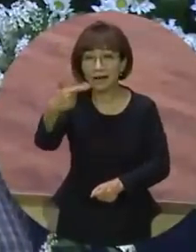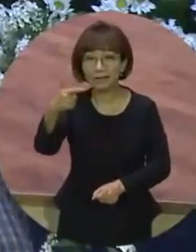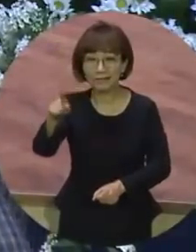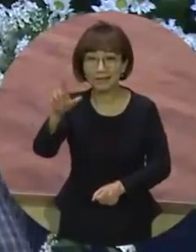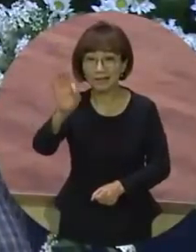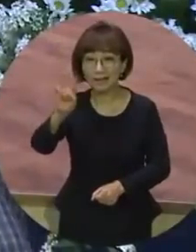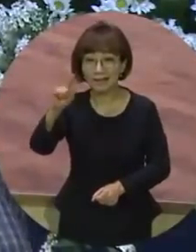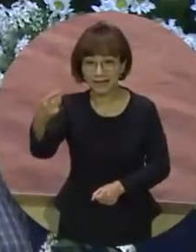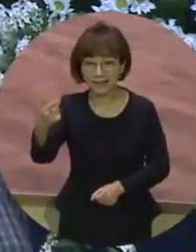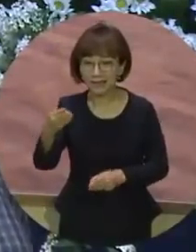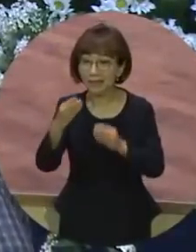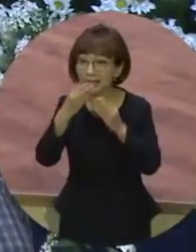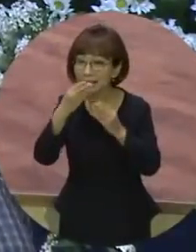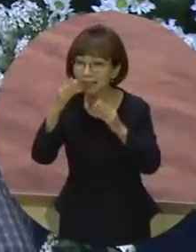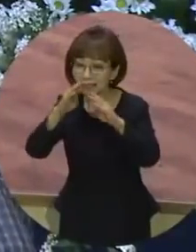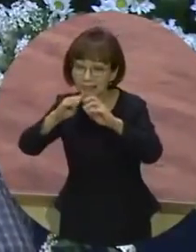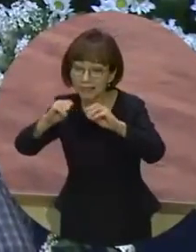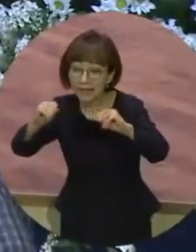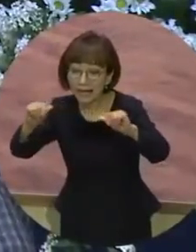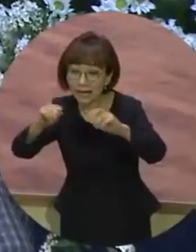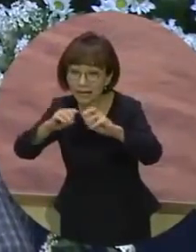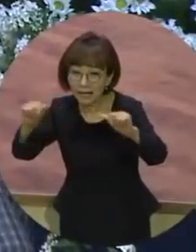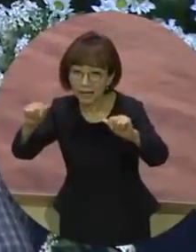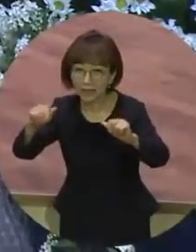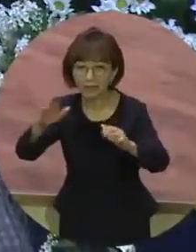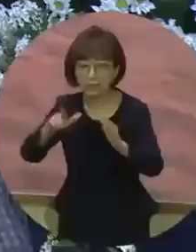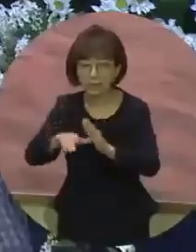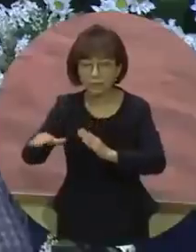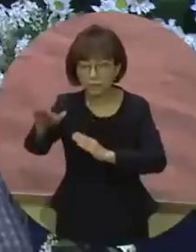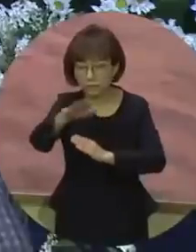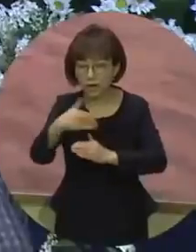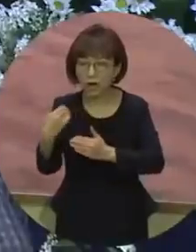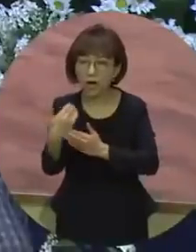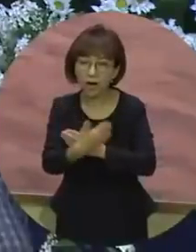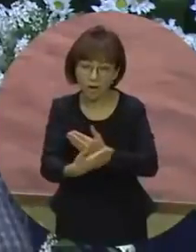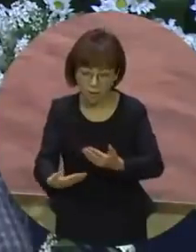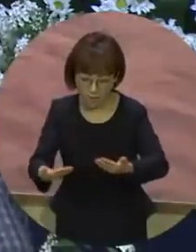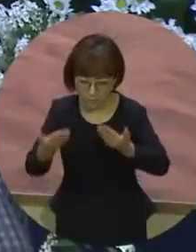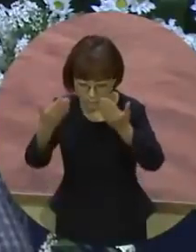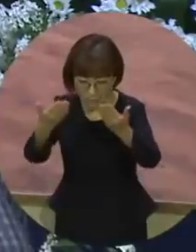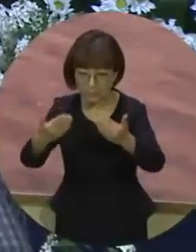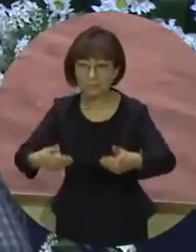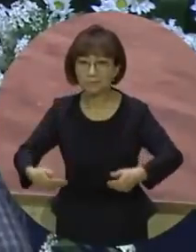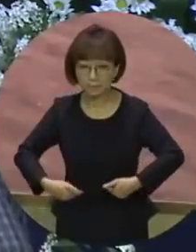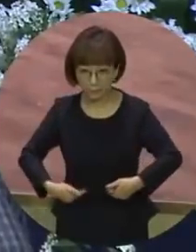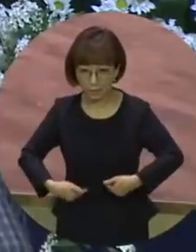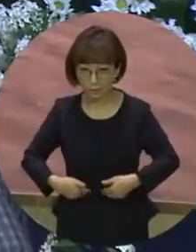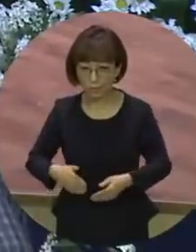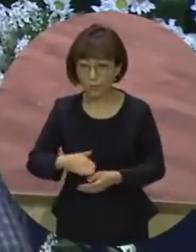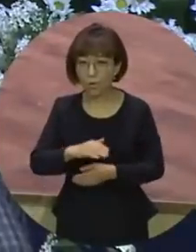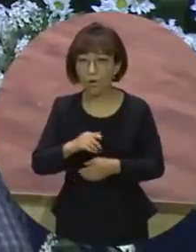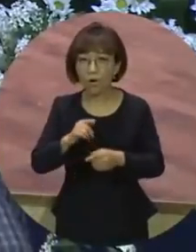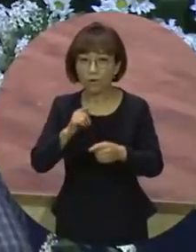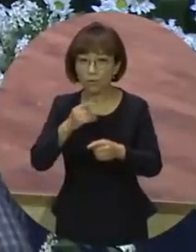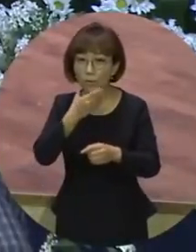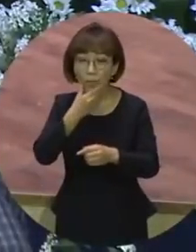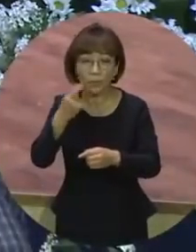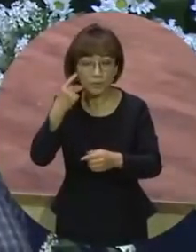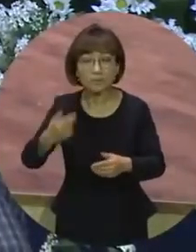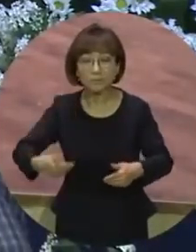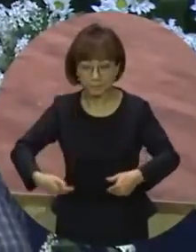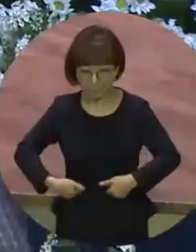자, 우리의 헌신과 희생이 따라야 됩니다. 여호수아서 이 말씀을 보면 하나님이 약속 땅을 발로 밟고 정복해